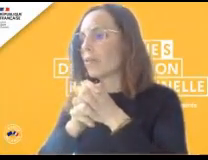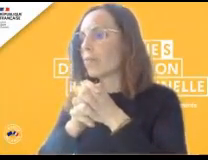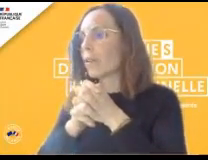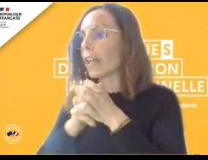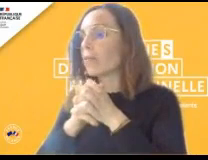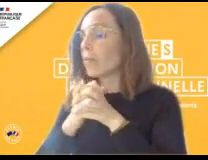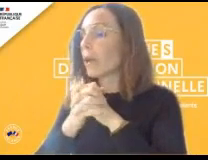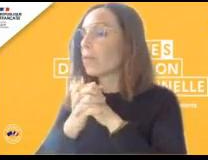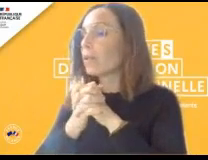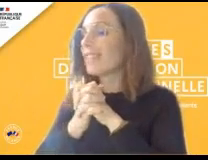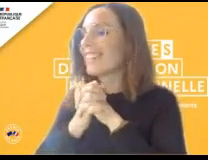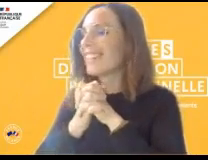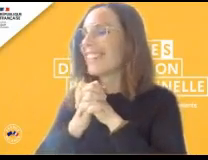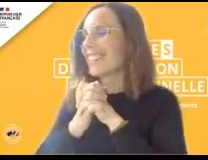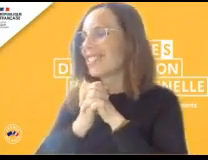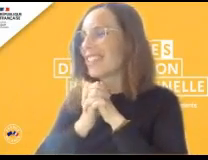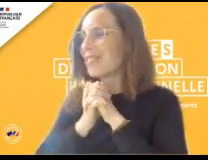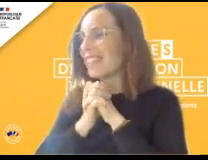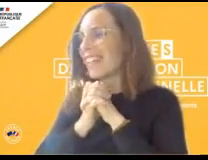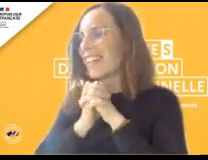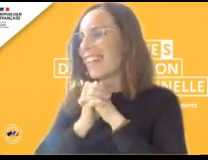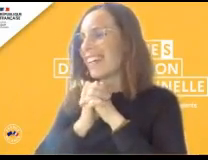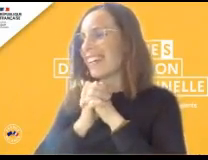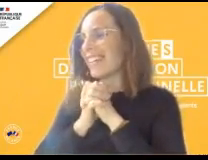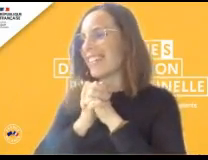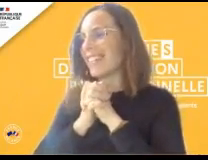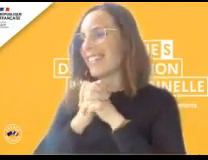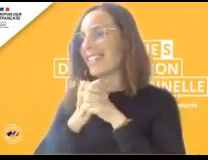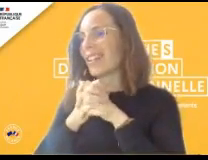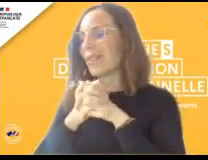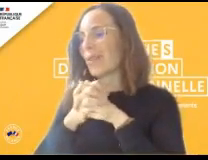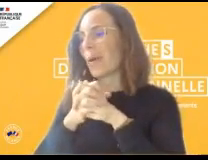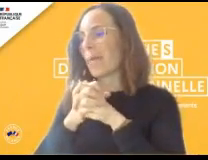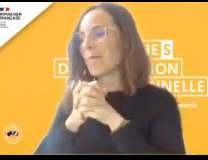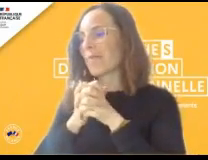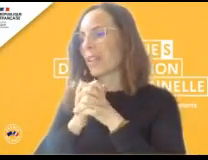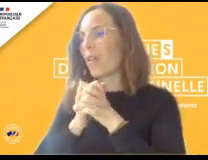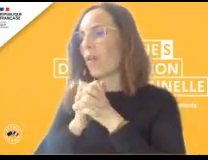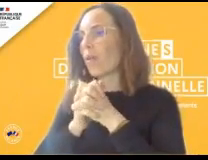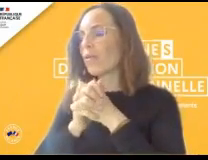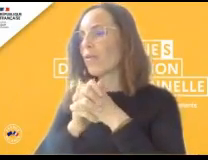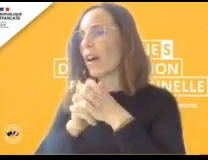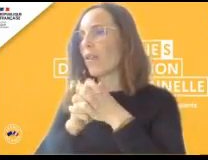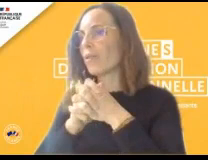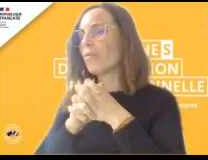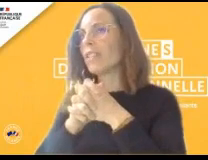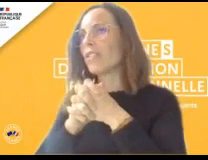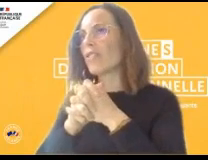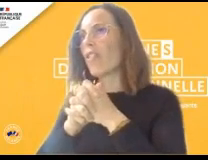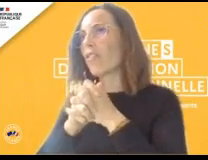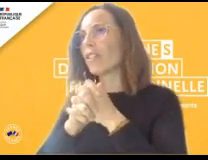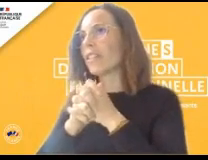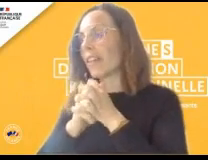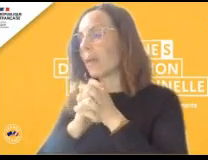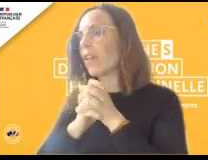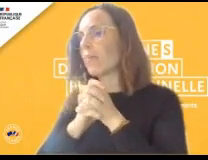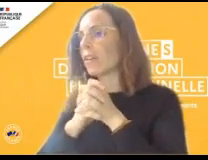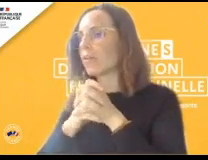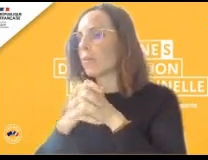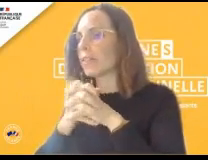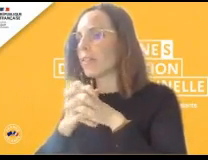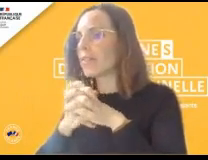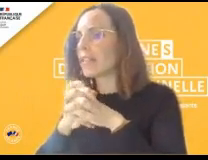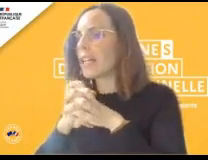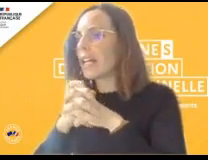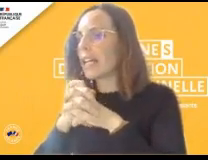la mise en place du plan d'action? Ben oui, tout à fait. C'est-à-dire qu'on reçoit, nous, des gens qui terminent un